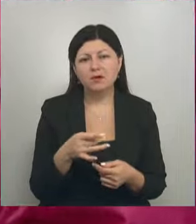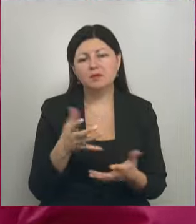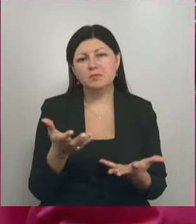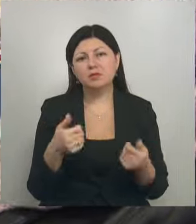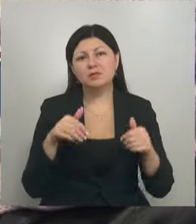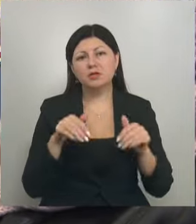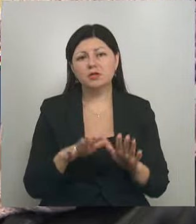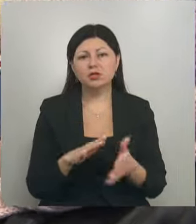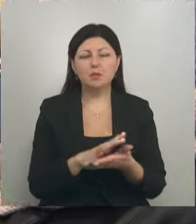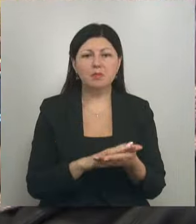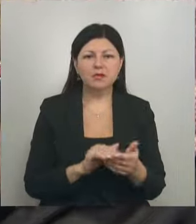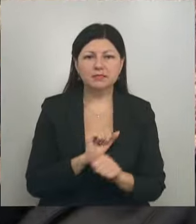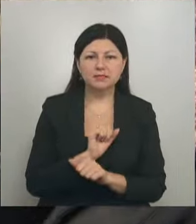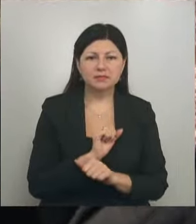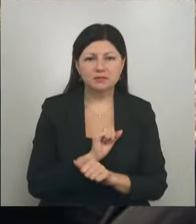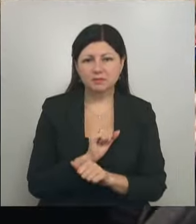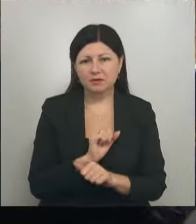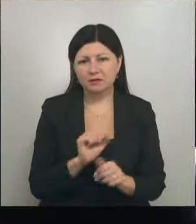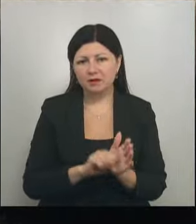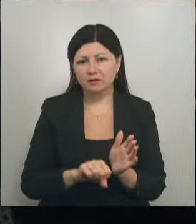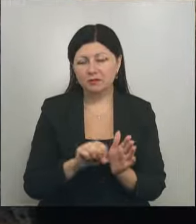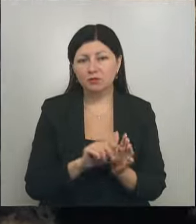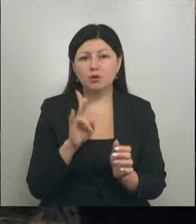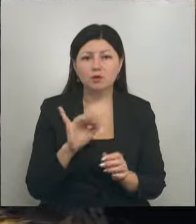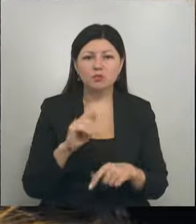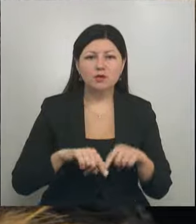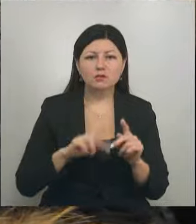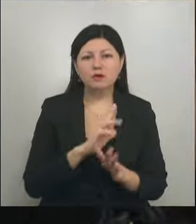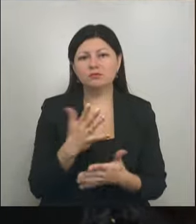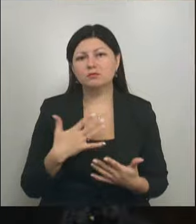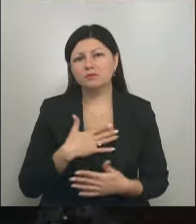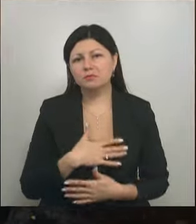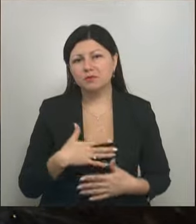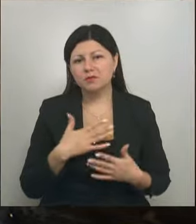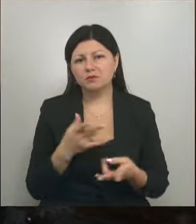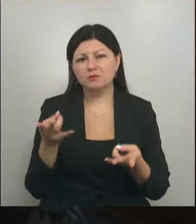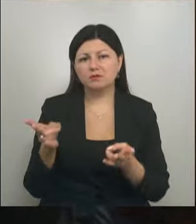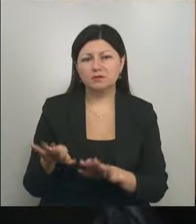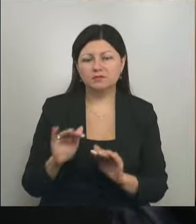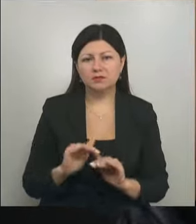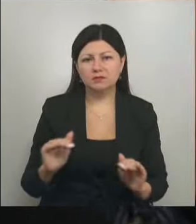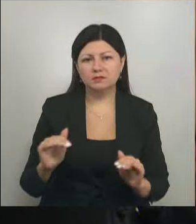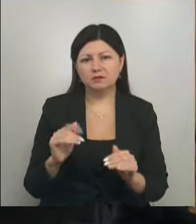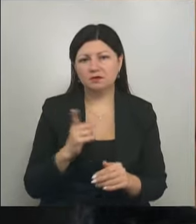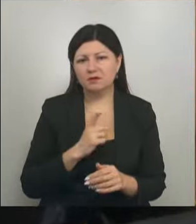принято решение продлить зимние каникулы. Однако у родителей, которые опасаются оставлять детей дома одних, благодаря инициативе губернатора,